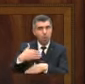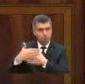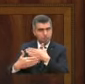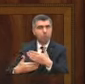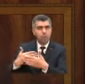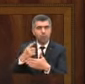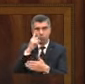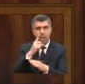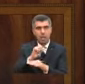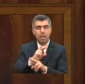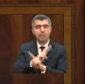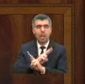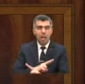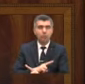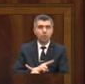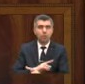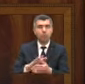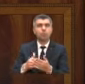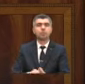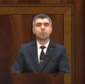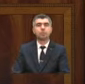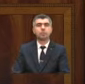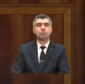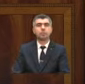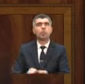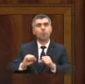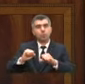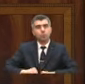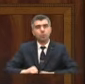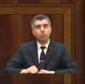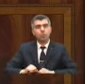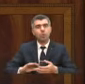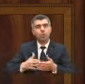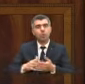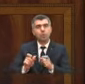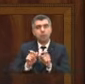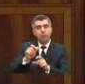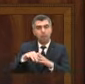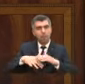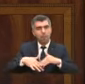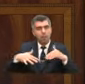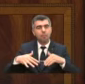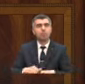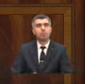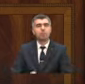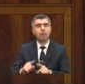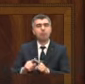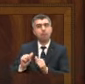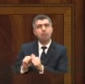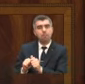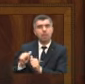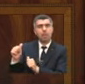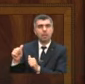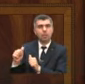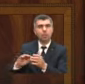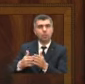اخرى، ولكن دابا بعدا يولجوا التغطيه الصحيه. واستجابه لما قال هو السيد النائب من انه في اقليم بعيد كانوا الى اخره،